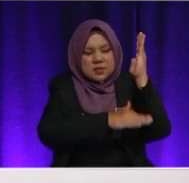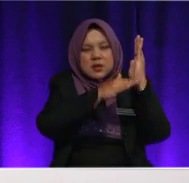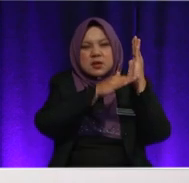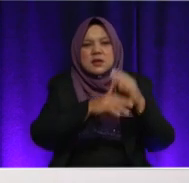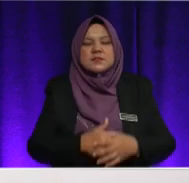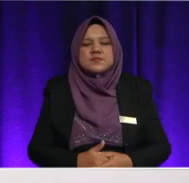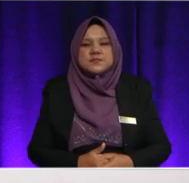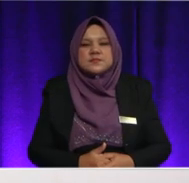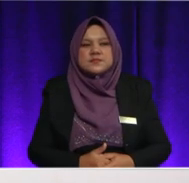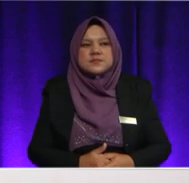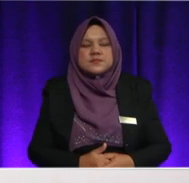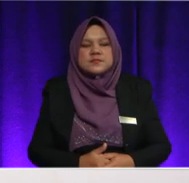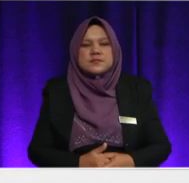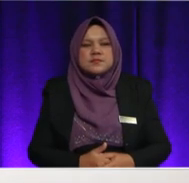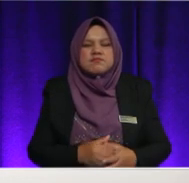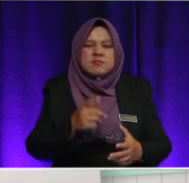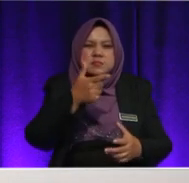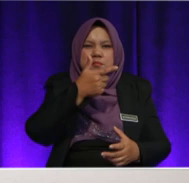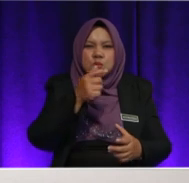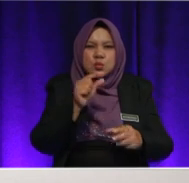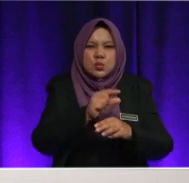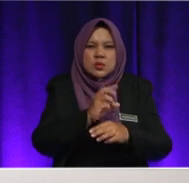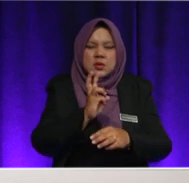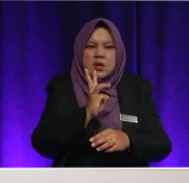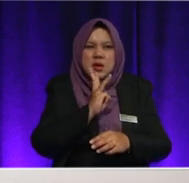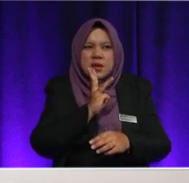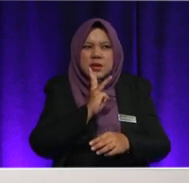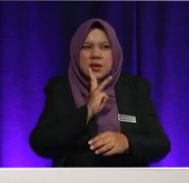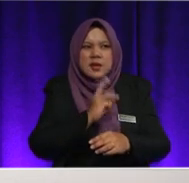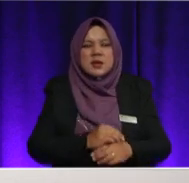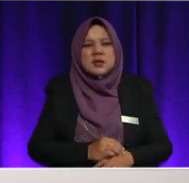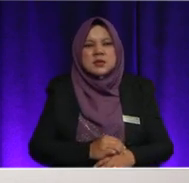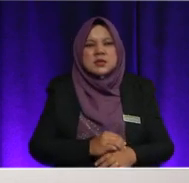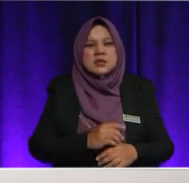oke nah jadi kalau Ai ini umpangan Jeko Oke